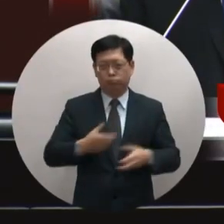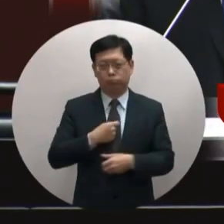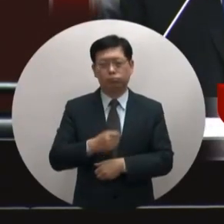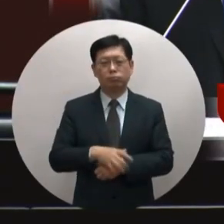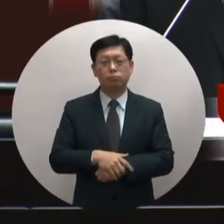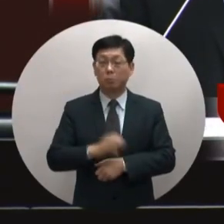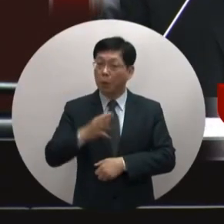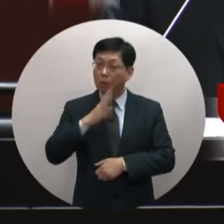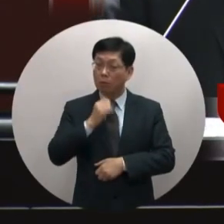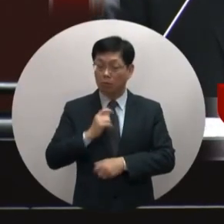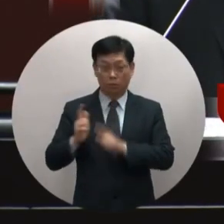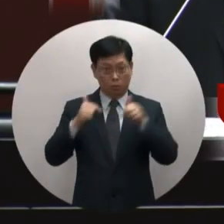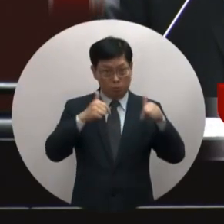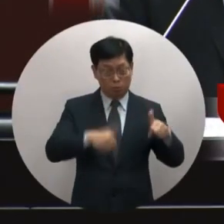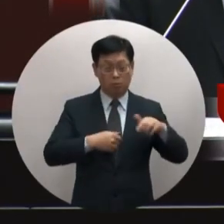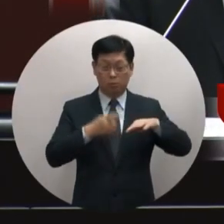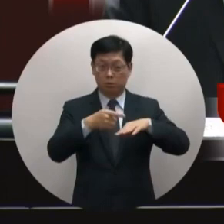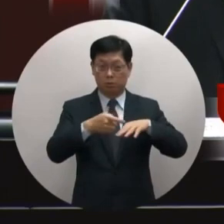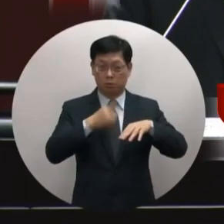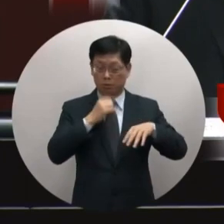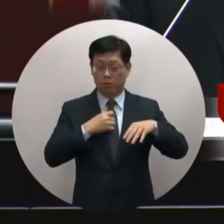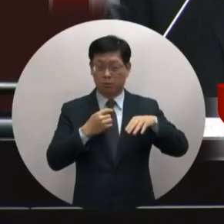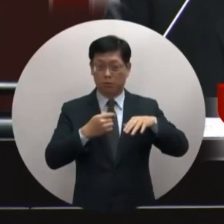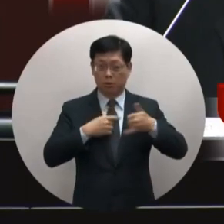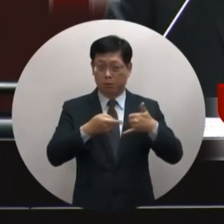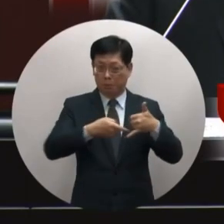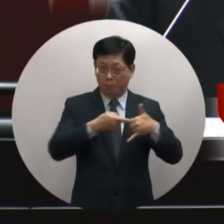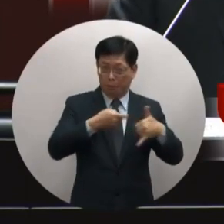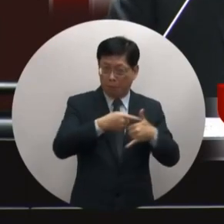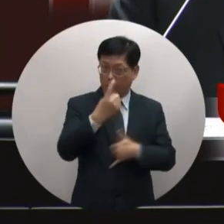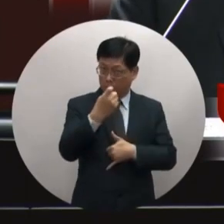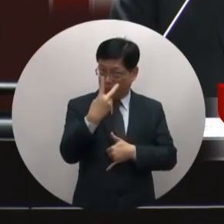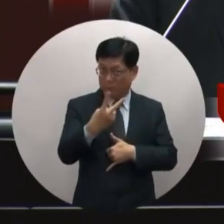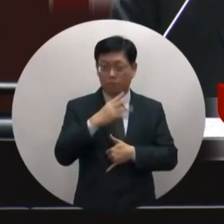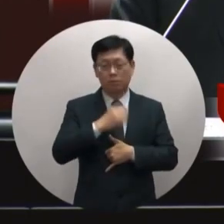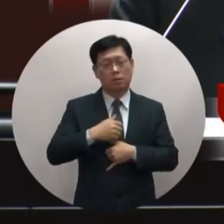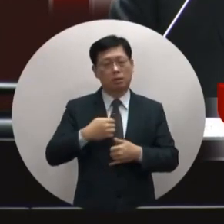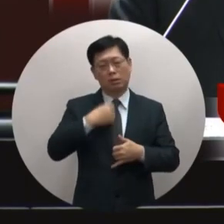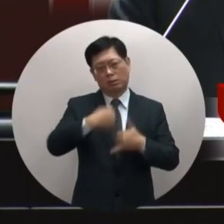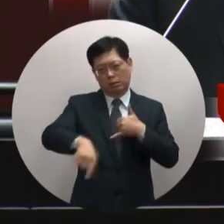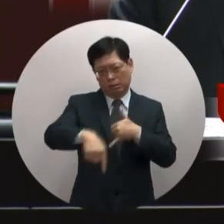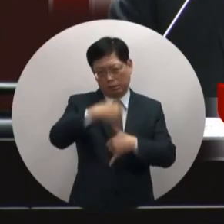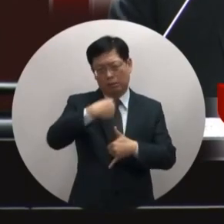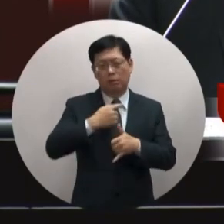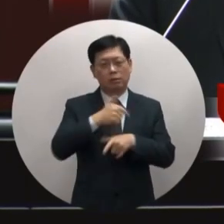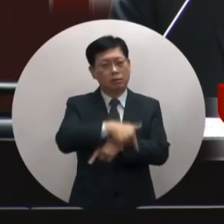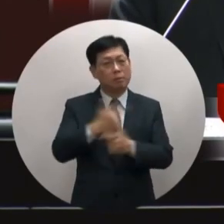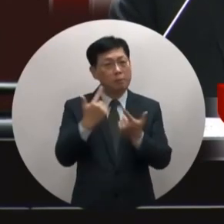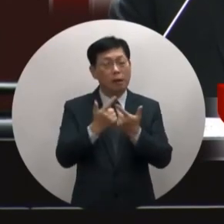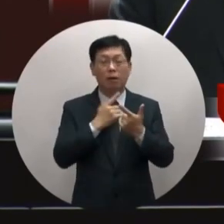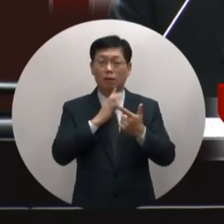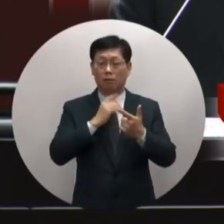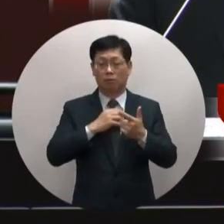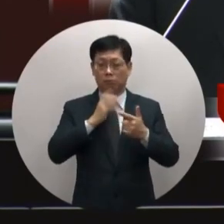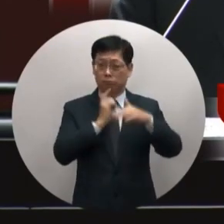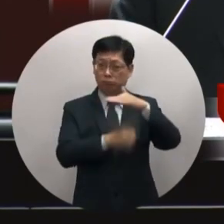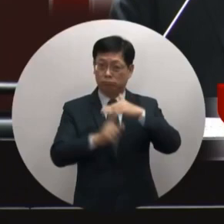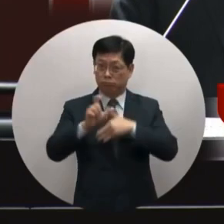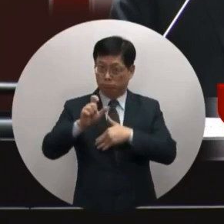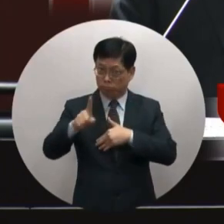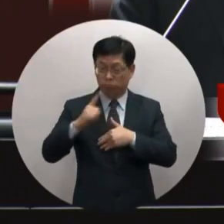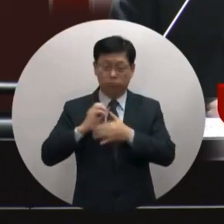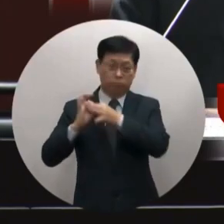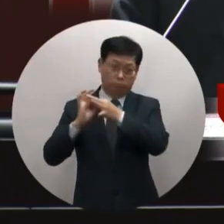東西像十二條快速道路過去在做的時候沒有跟南北向的國道跟這個六十一線